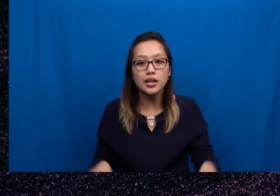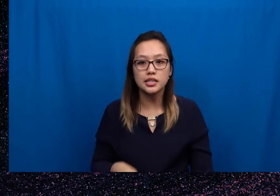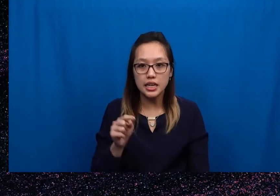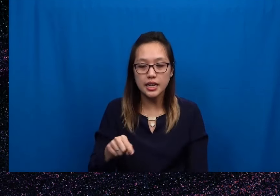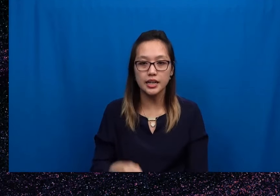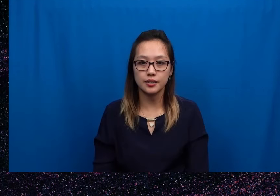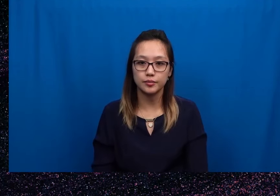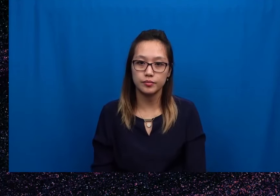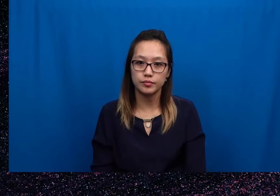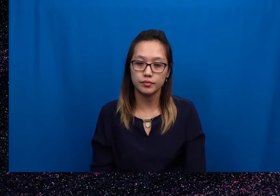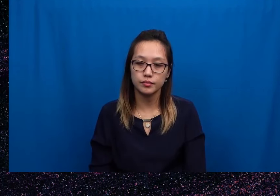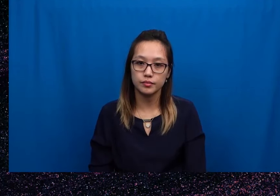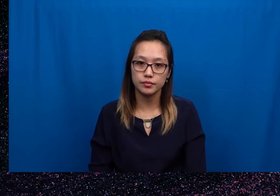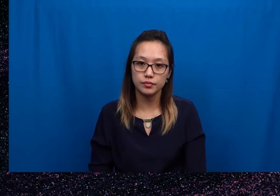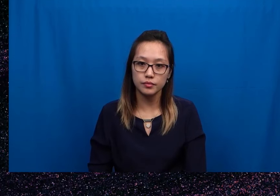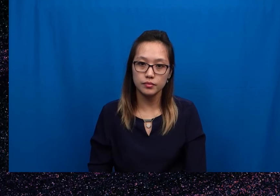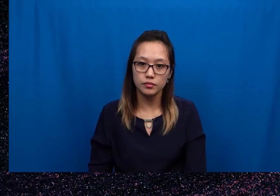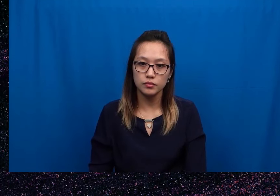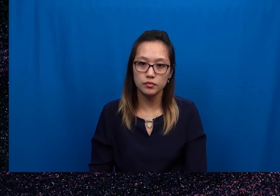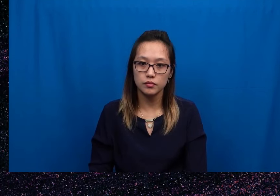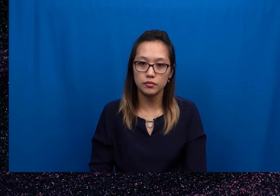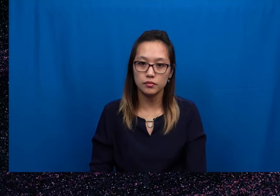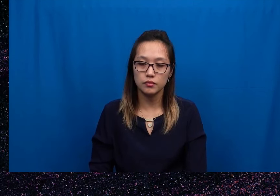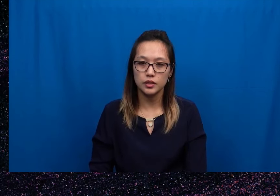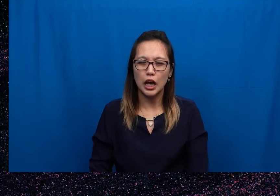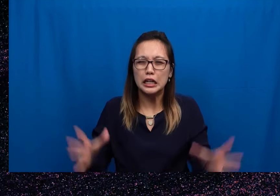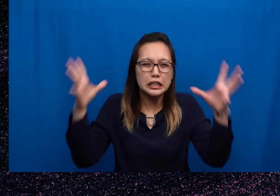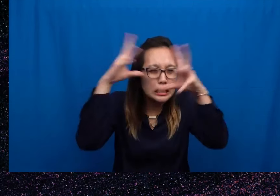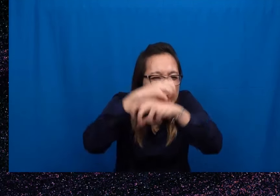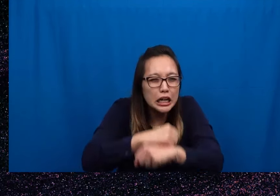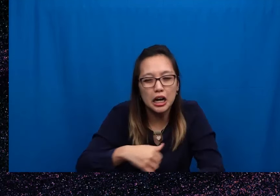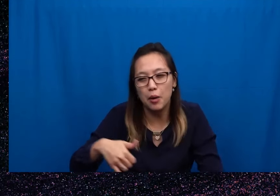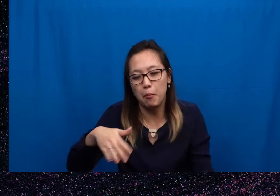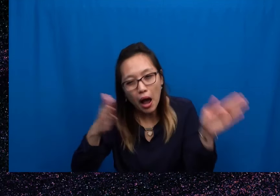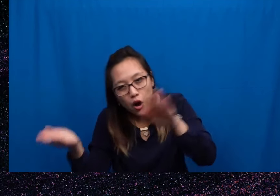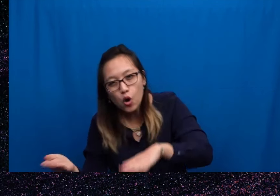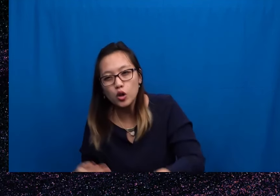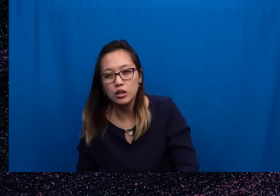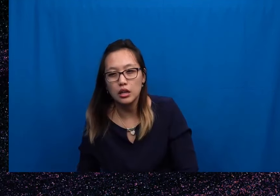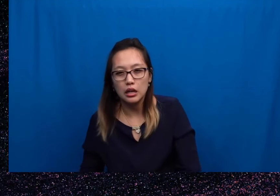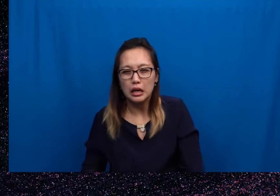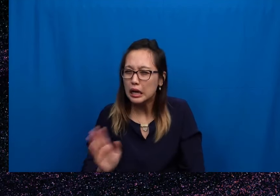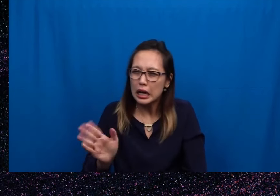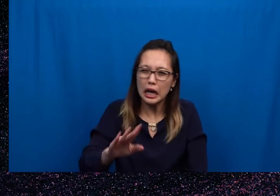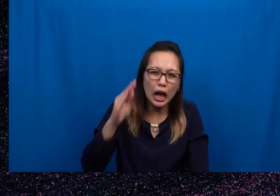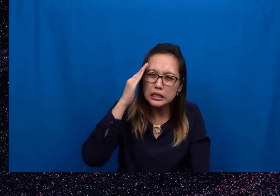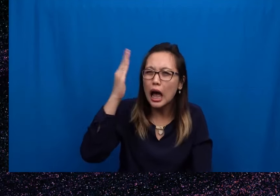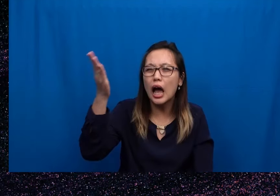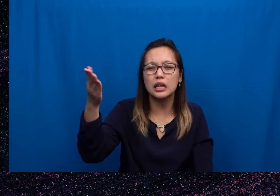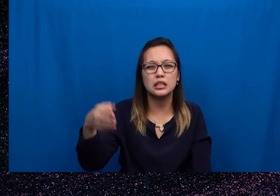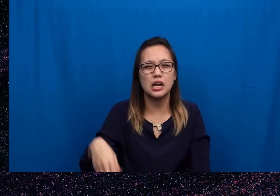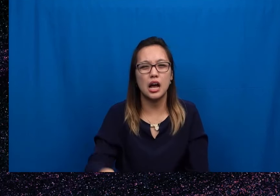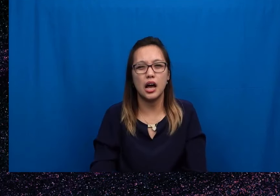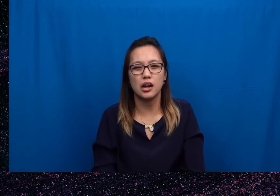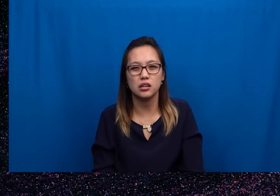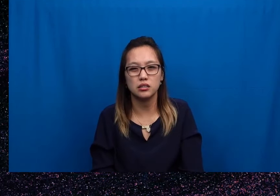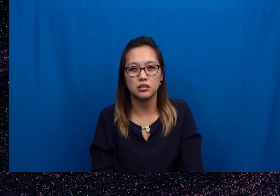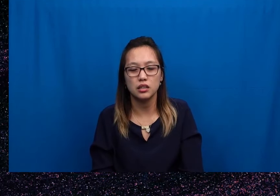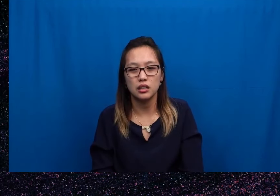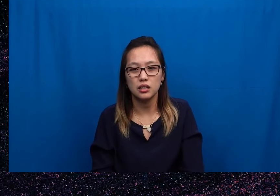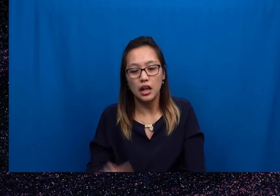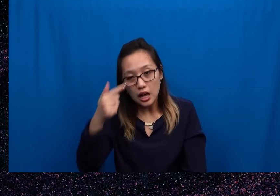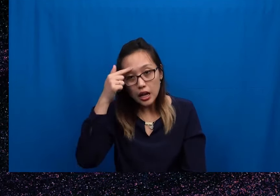Dia berada di dalam kondisi dicengkram oleh maut tetapi dia tidak sadar. Kenapa? Karena hati nuraninya kemudian